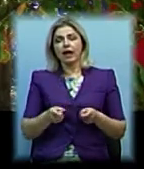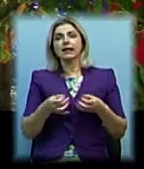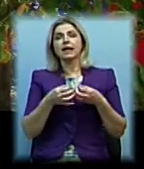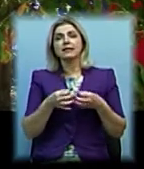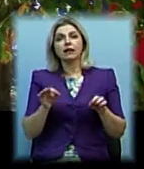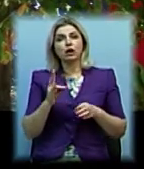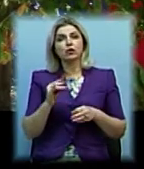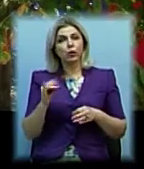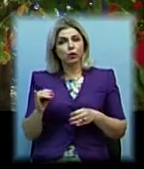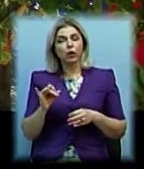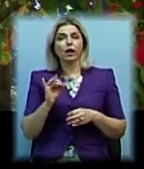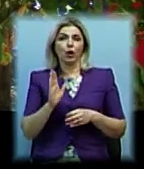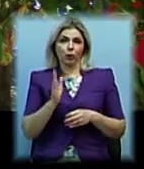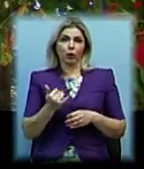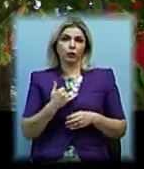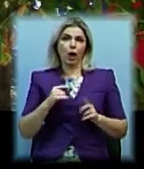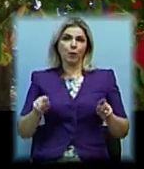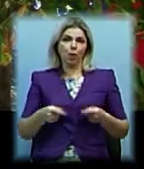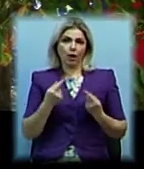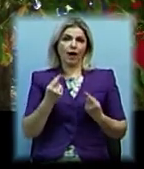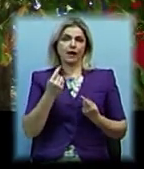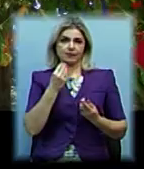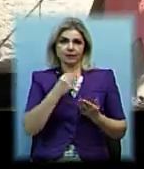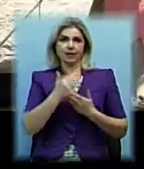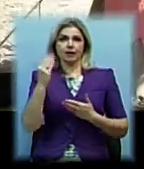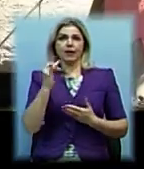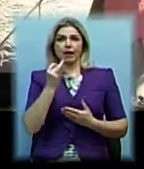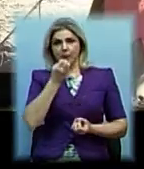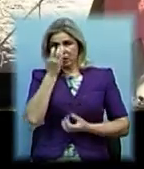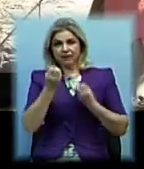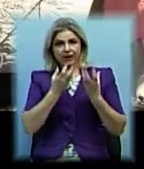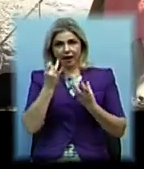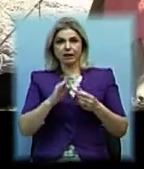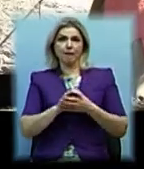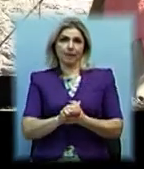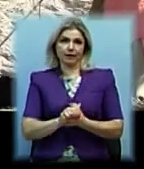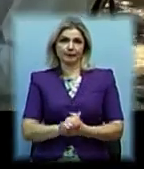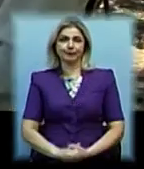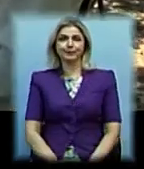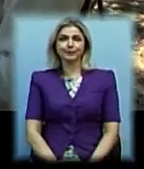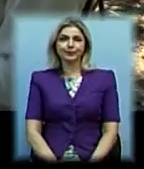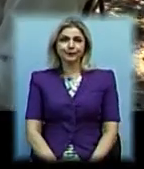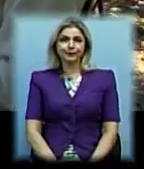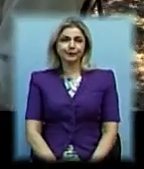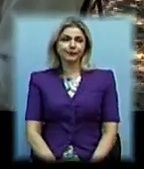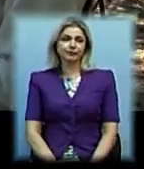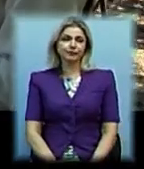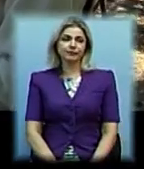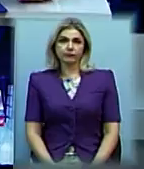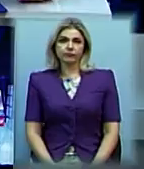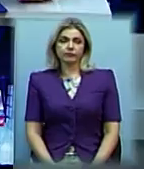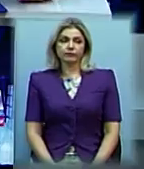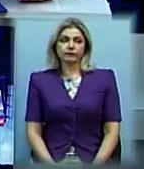незалежною, і тоді в нас буде прогрес і процвітання, і мир. Вікторія Чернявська, Артем Белібов, телевізійні новини